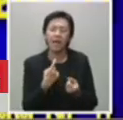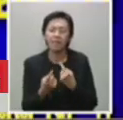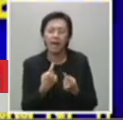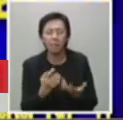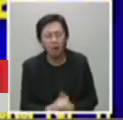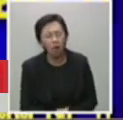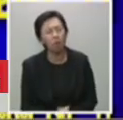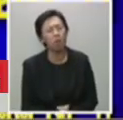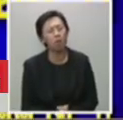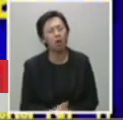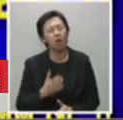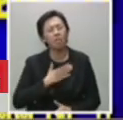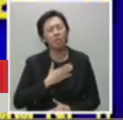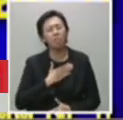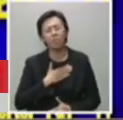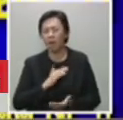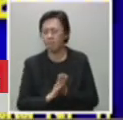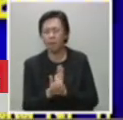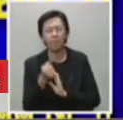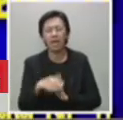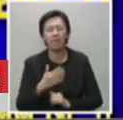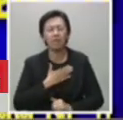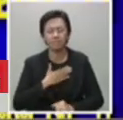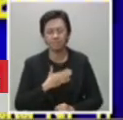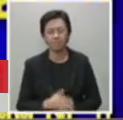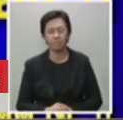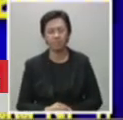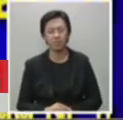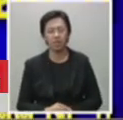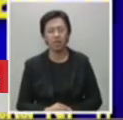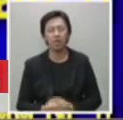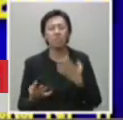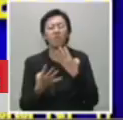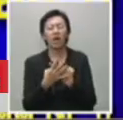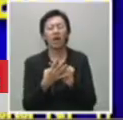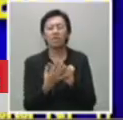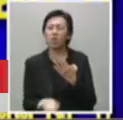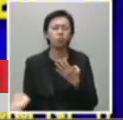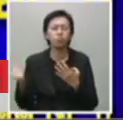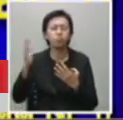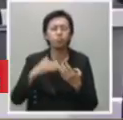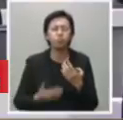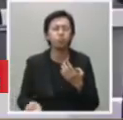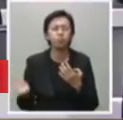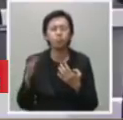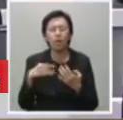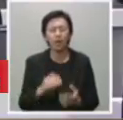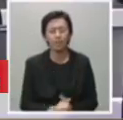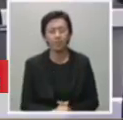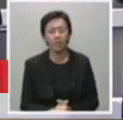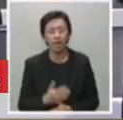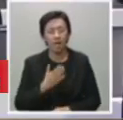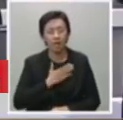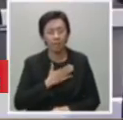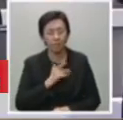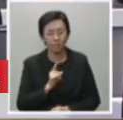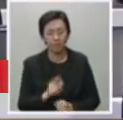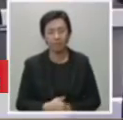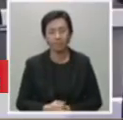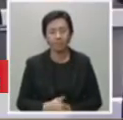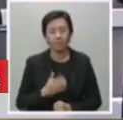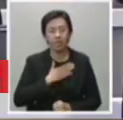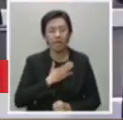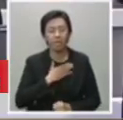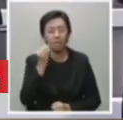ไม่ได้คือสันดานคนมันปรับไม่ได้หรอท่านประธานครับเอาไปขังก็ว่ากันเถอะแล้วลดระดับผมนะท่านประธานครับให้ผ